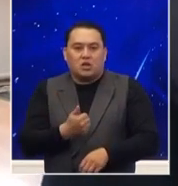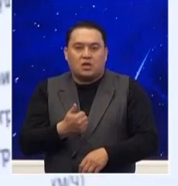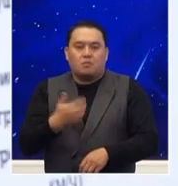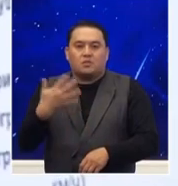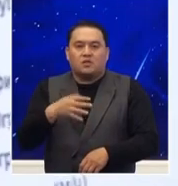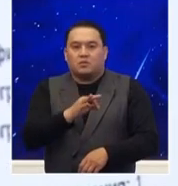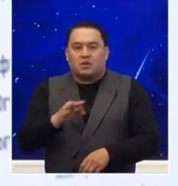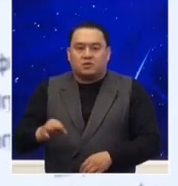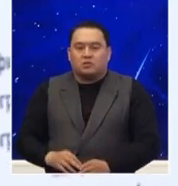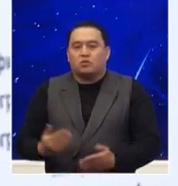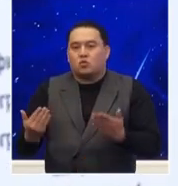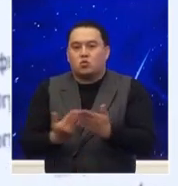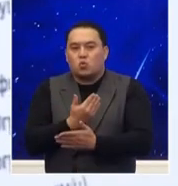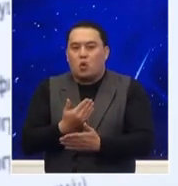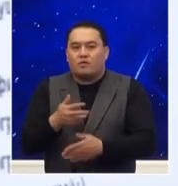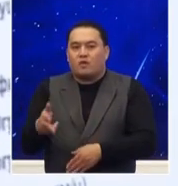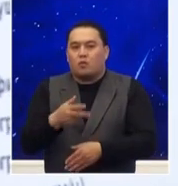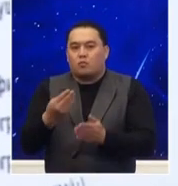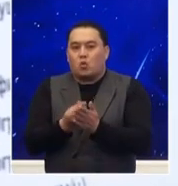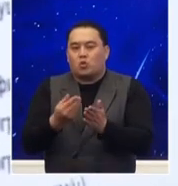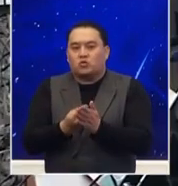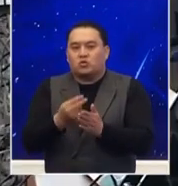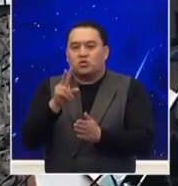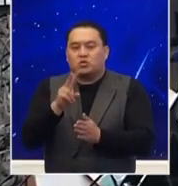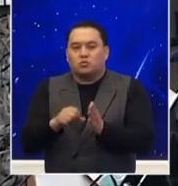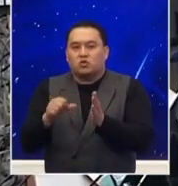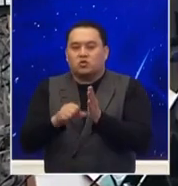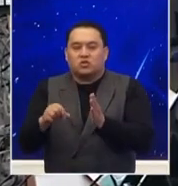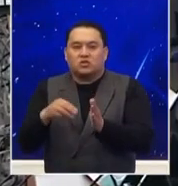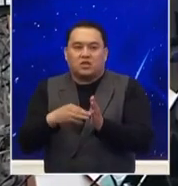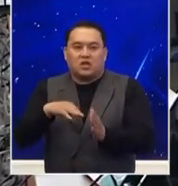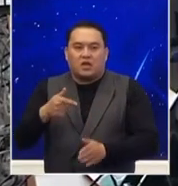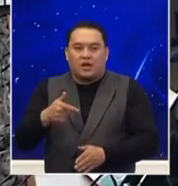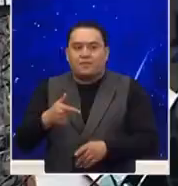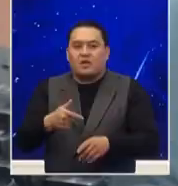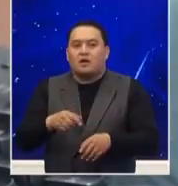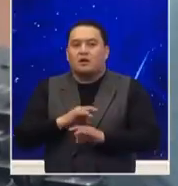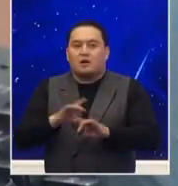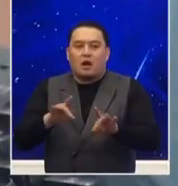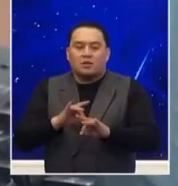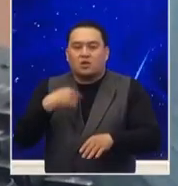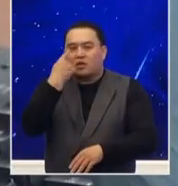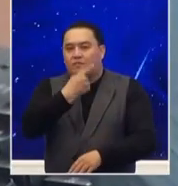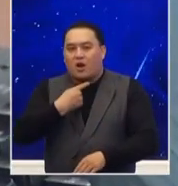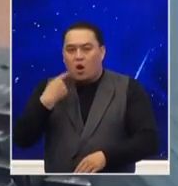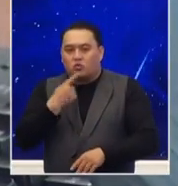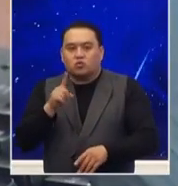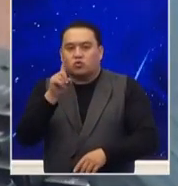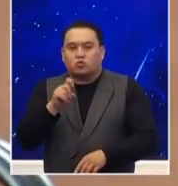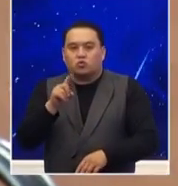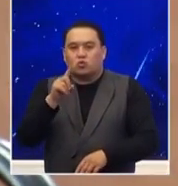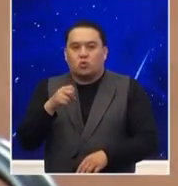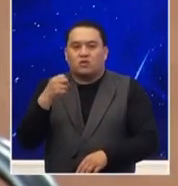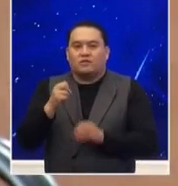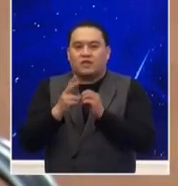штрафа. Новые камеры пополнили госбюджет на 776 миллионов тенге, рассказывают уполномоченные лица, а это 112